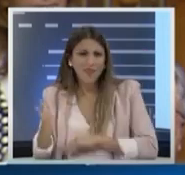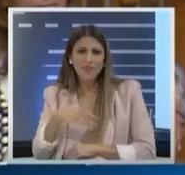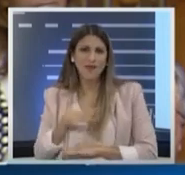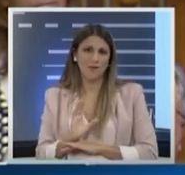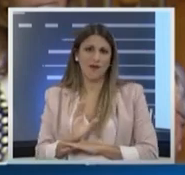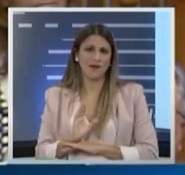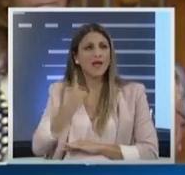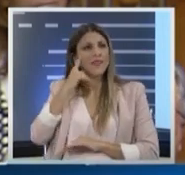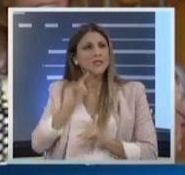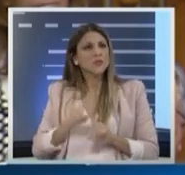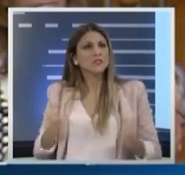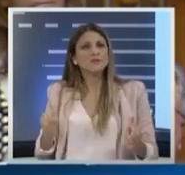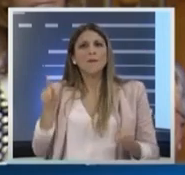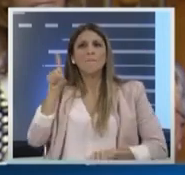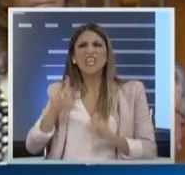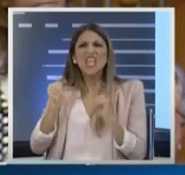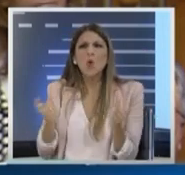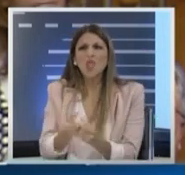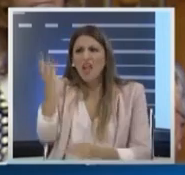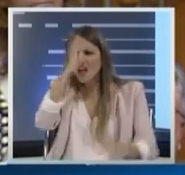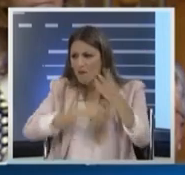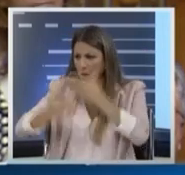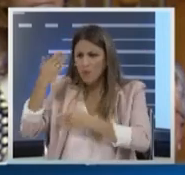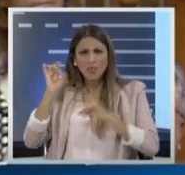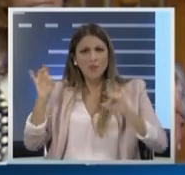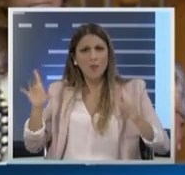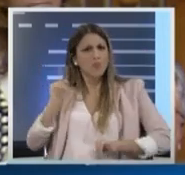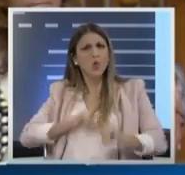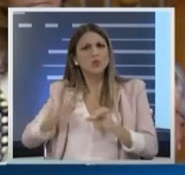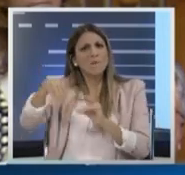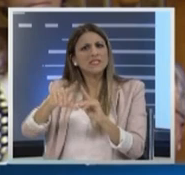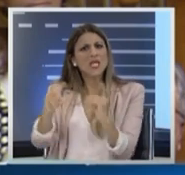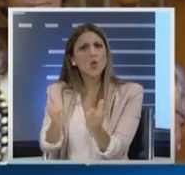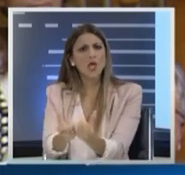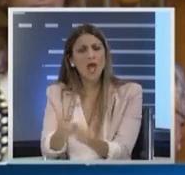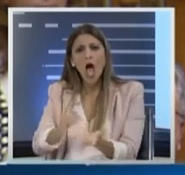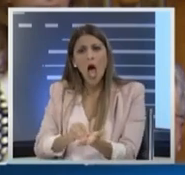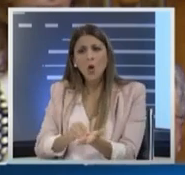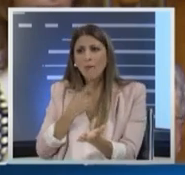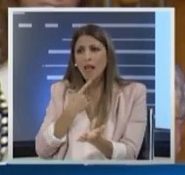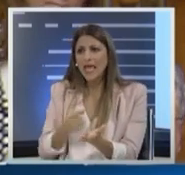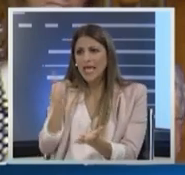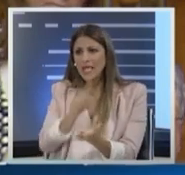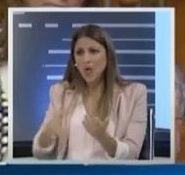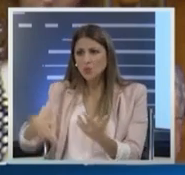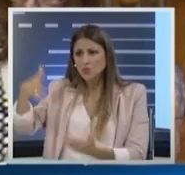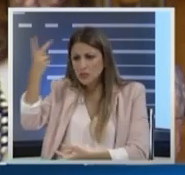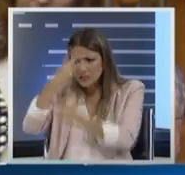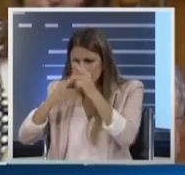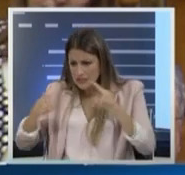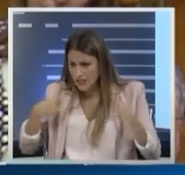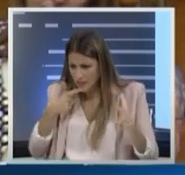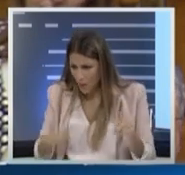γνωρίζω και τι μπορεί να έχουν κάποιοι, λέει, στην οικογένειά μου. Ποιοι είναι, γιατί δεν τους λέει. Και πώς τα βρήκε αυτά. Πού έψαξε. Με ποιες